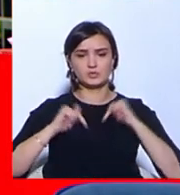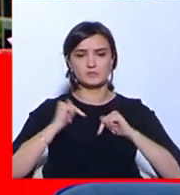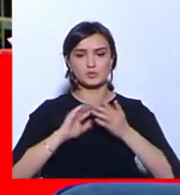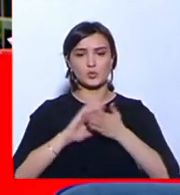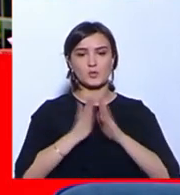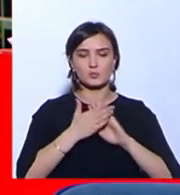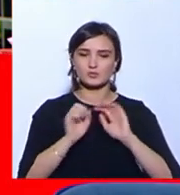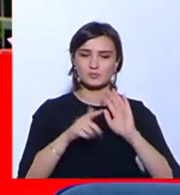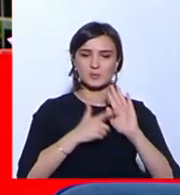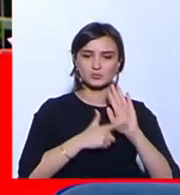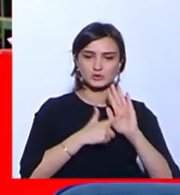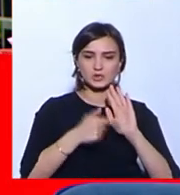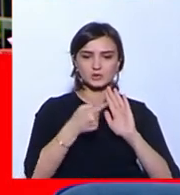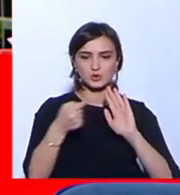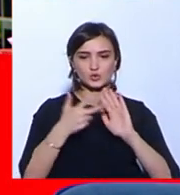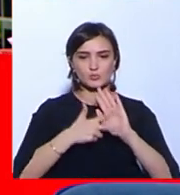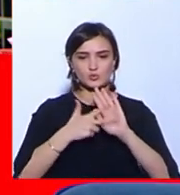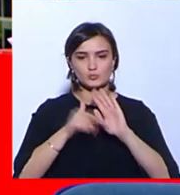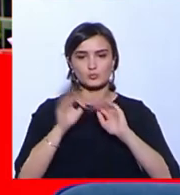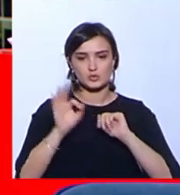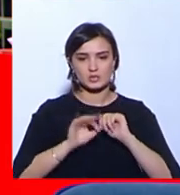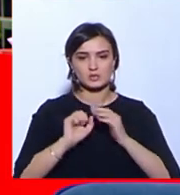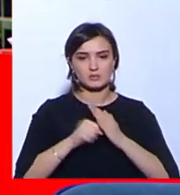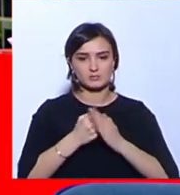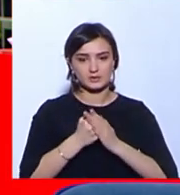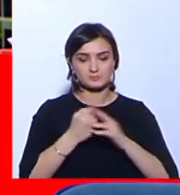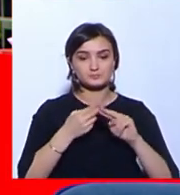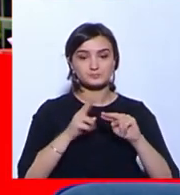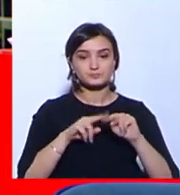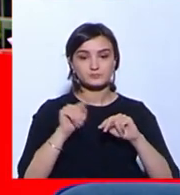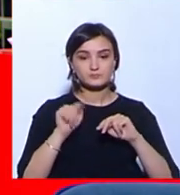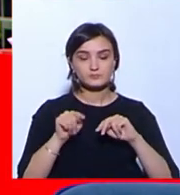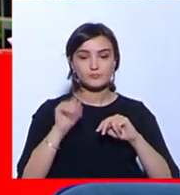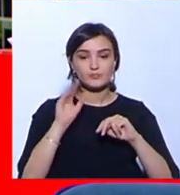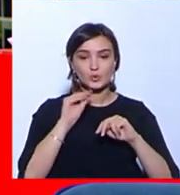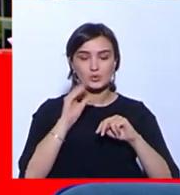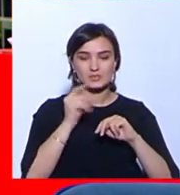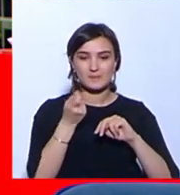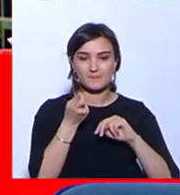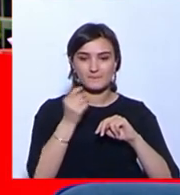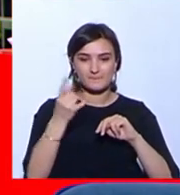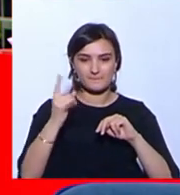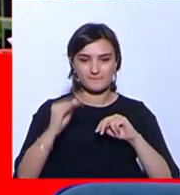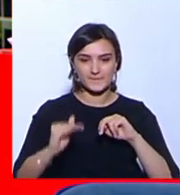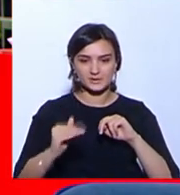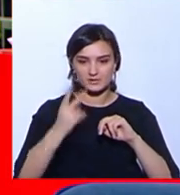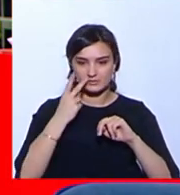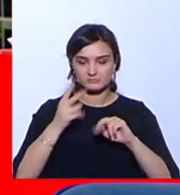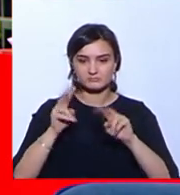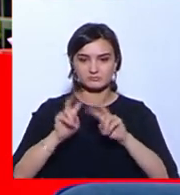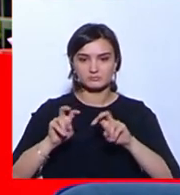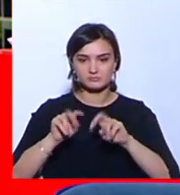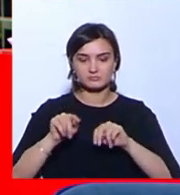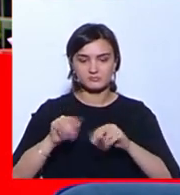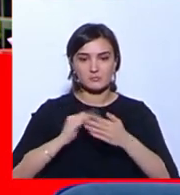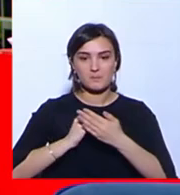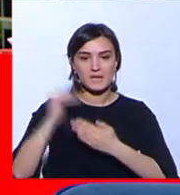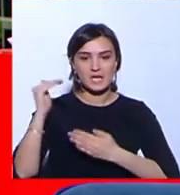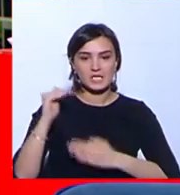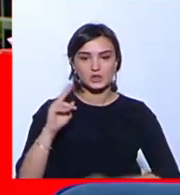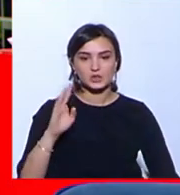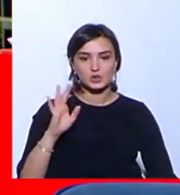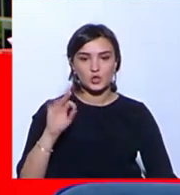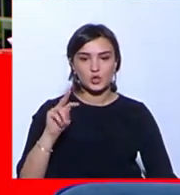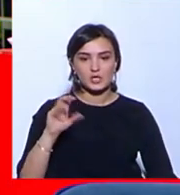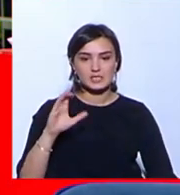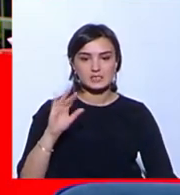მდგომარეობაზე 70-80%-ამდეც კი. ამიტომ როდესაც პატარას დაუდგინდება მაღალი ქოლესტერინი,